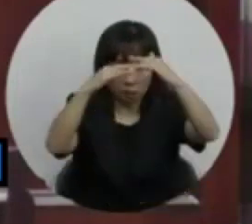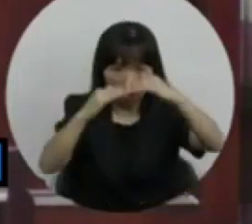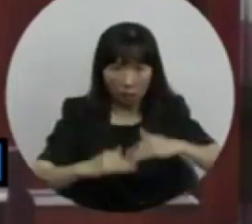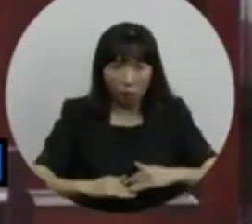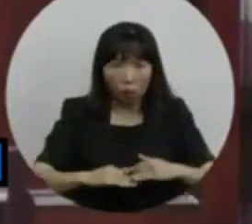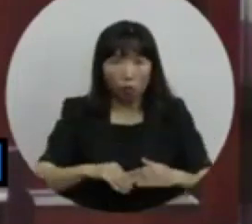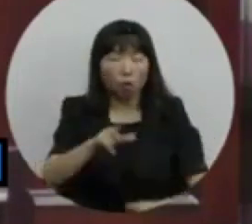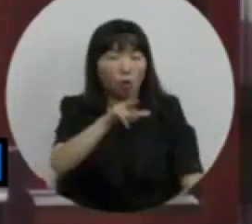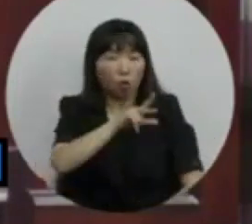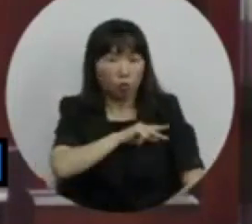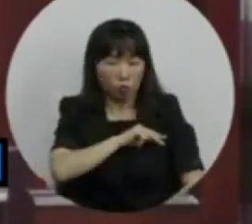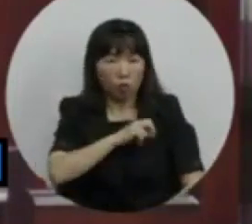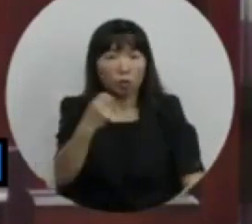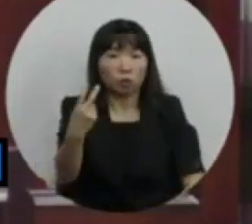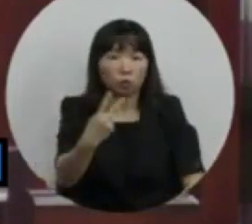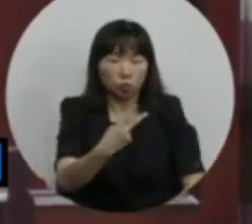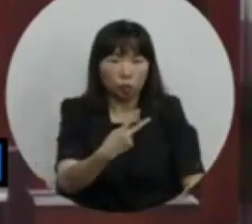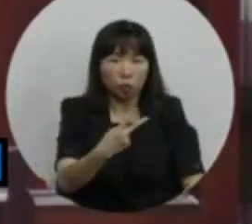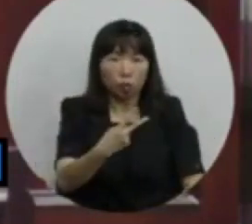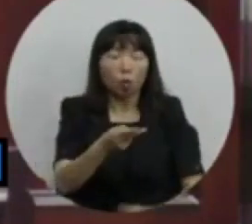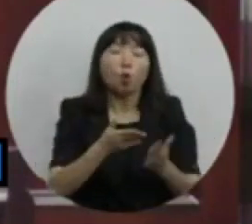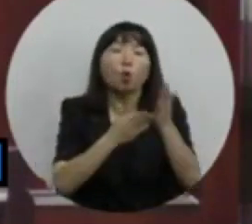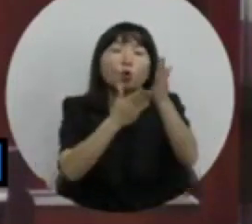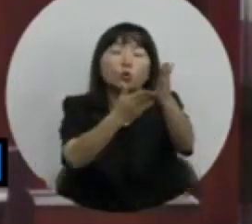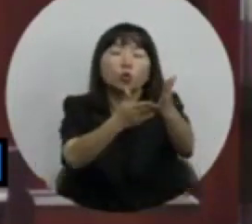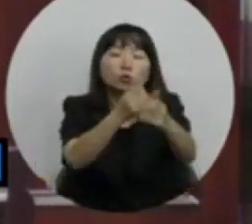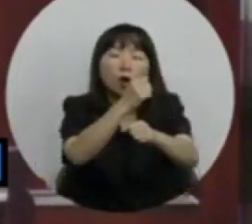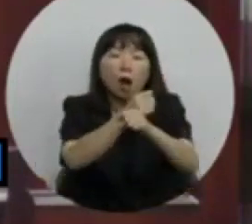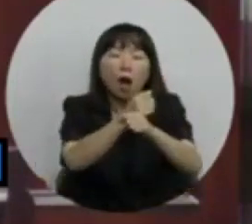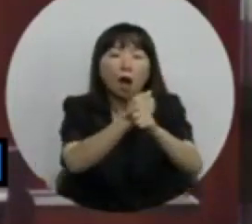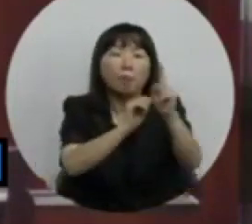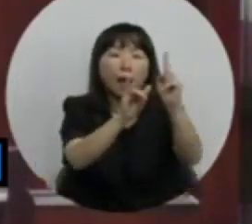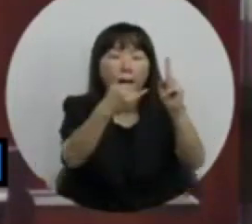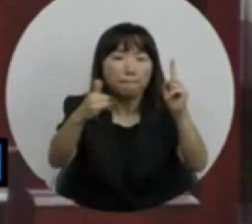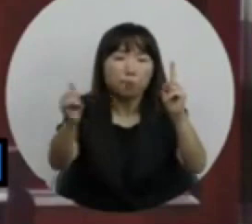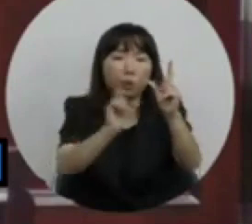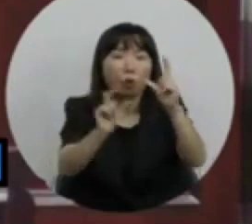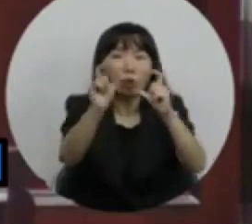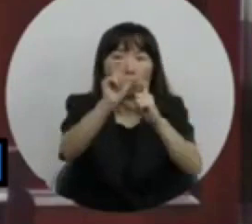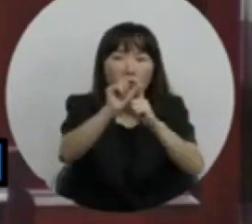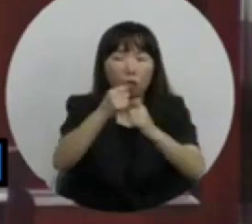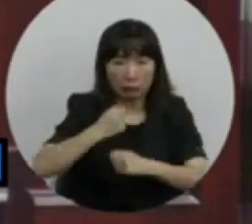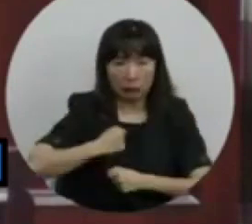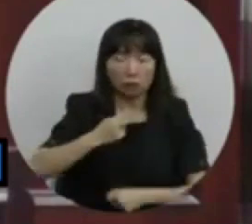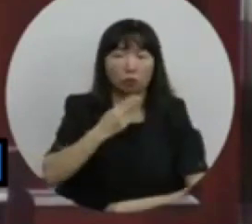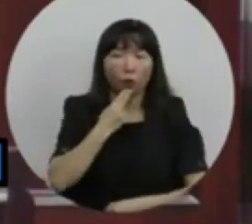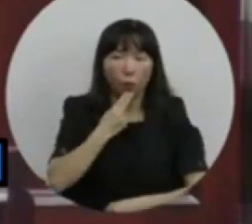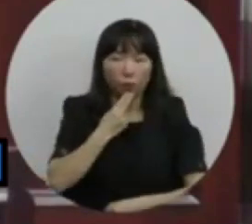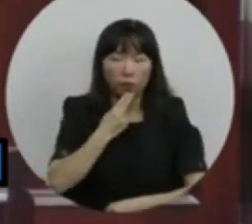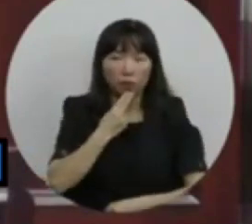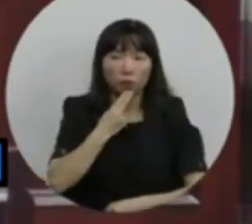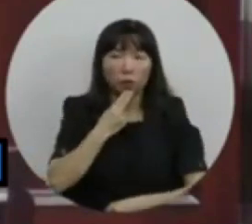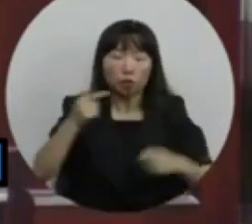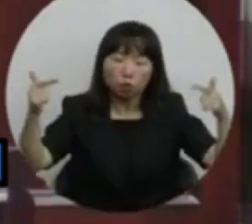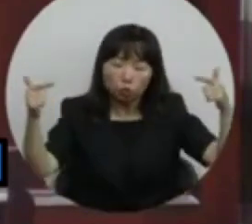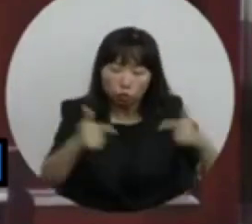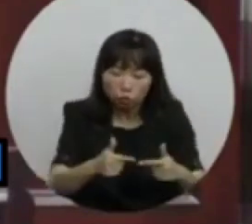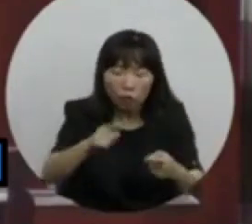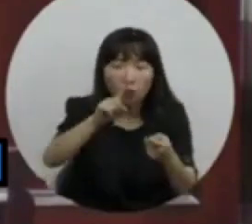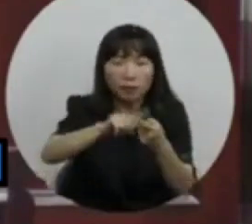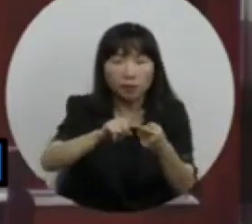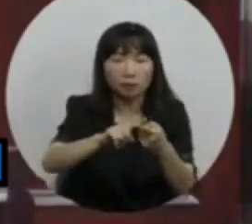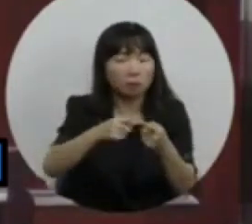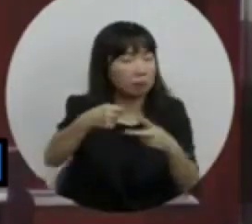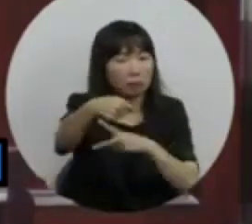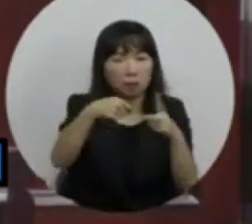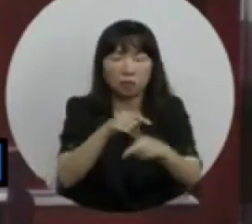또 의회가 요청한 한 명의 의회 사무과 인력 지원은 지키지도 않고 축소하는 것은